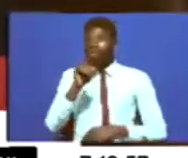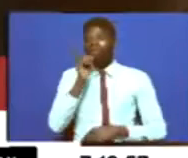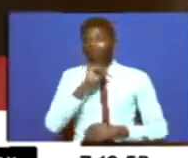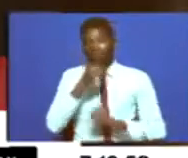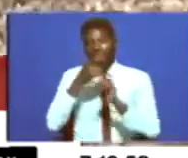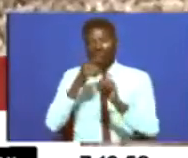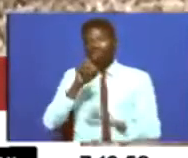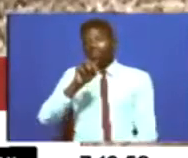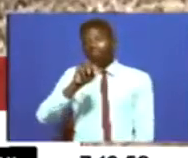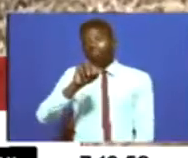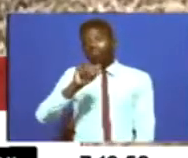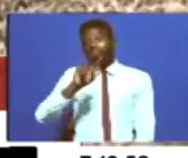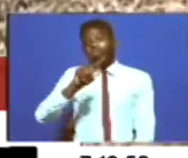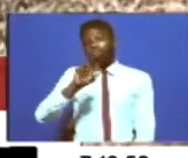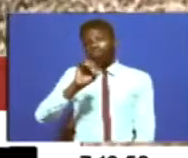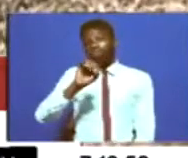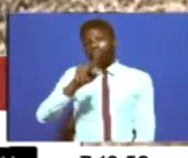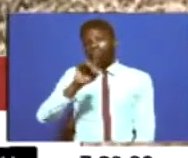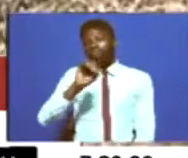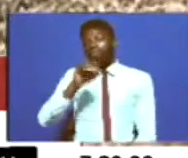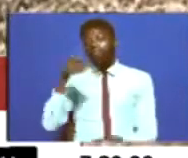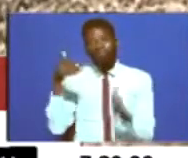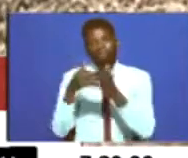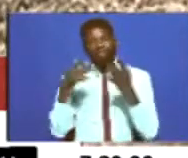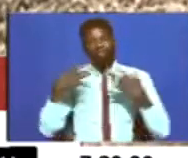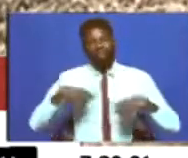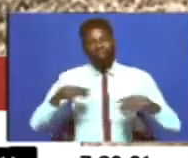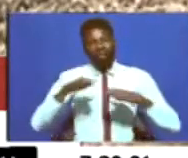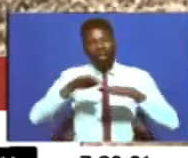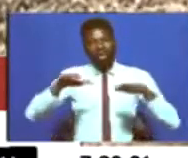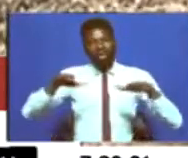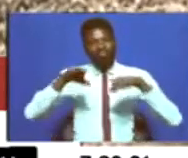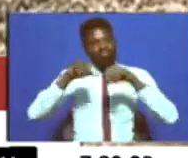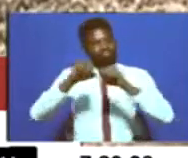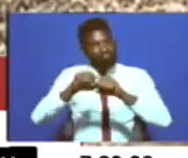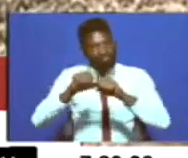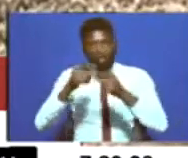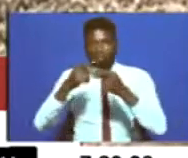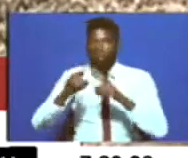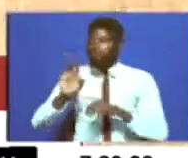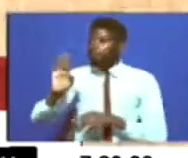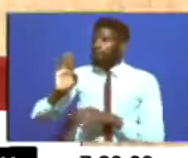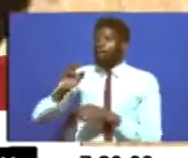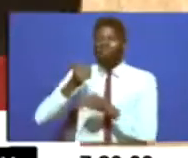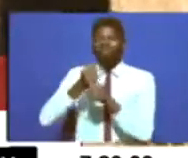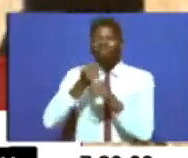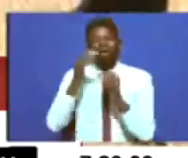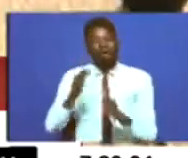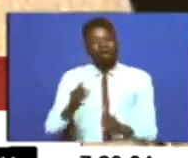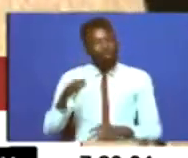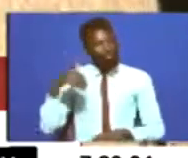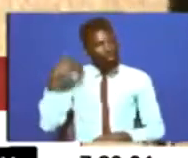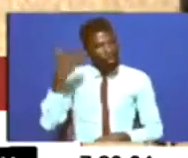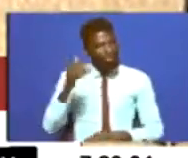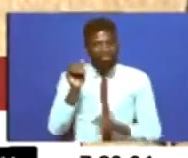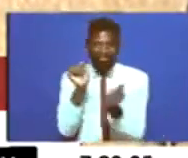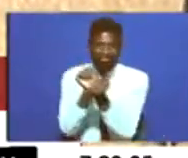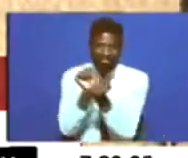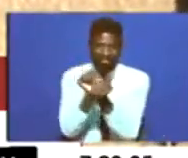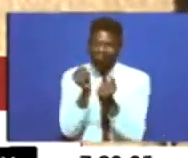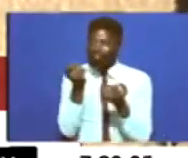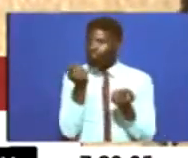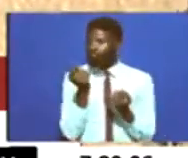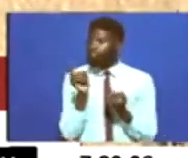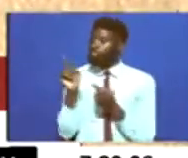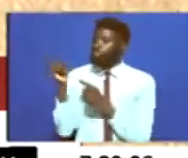kuwazuia watu kuvamia kipande hicho cha ardhi, wafanyikazi wake wamekuwa kikamatwa mara kwa mara na kupelekwa katika kituo cha